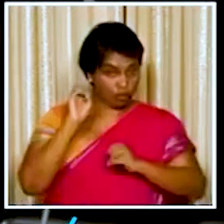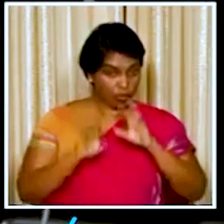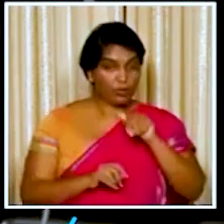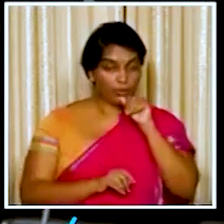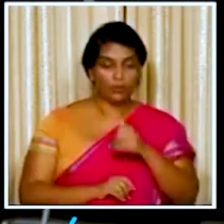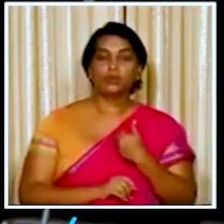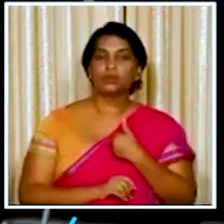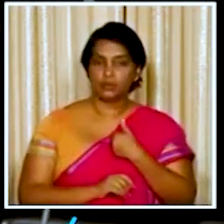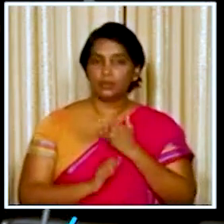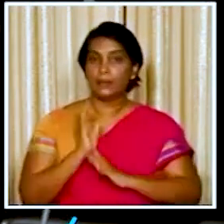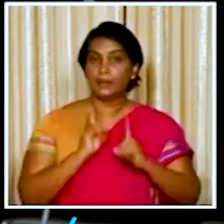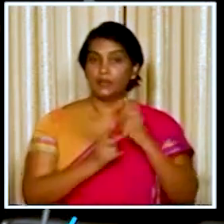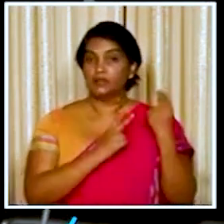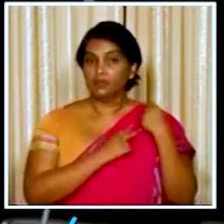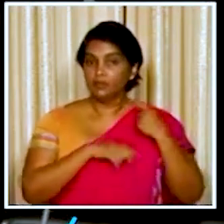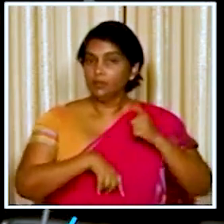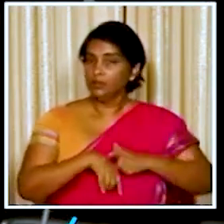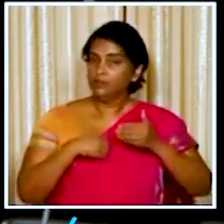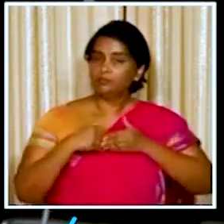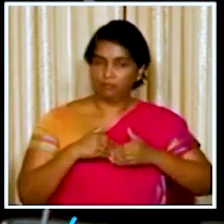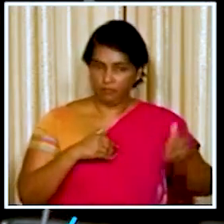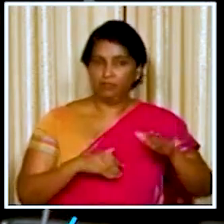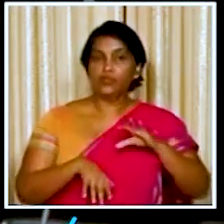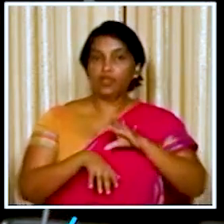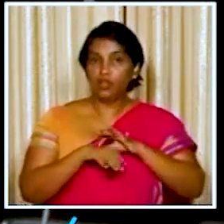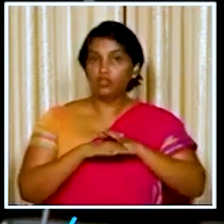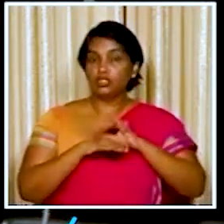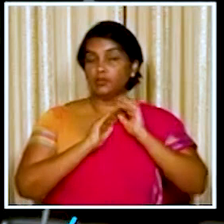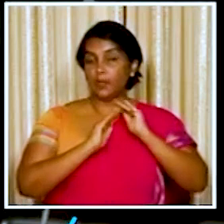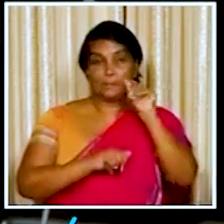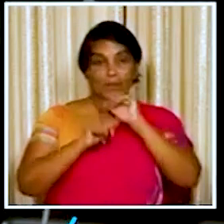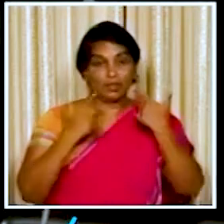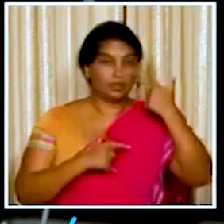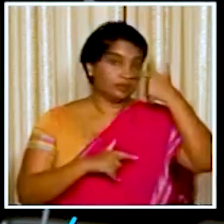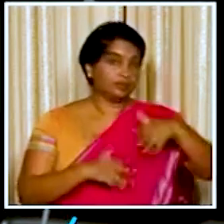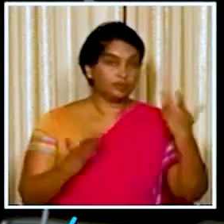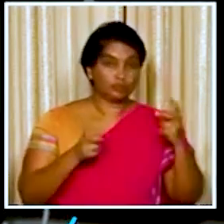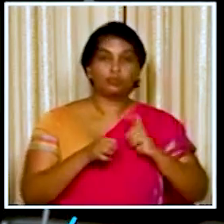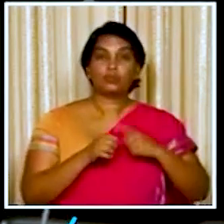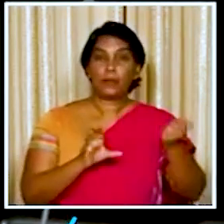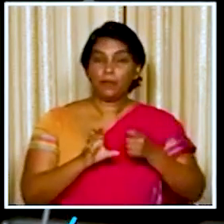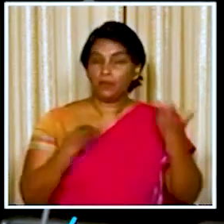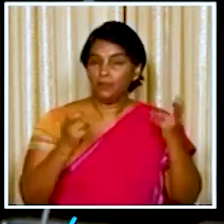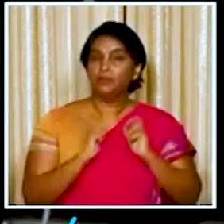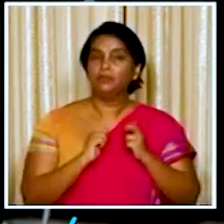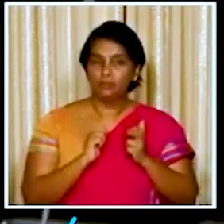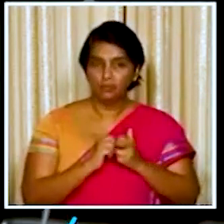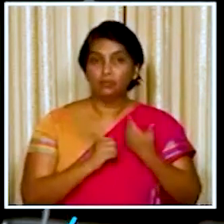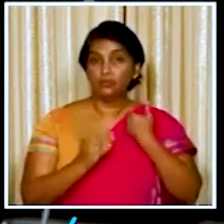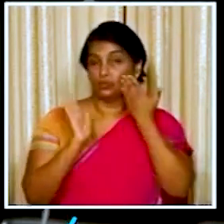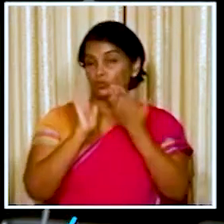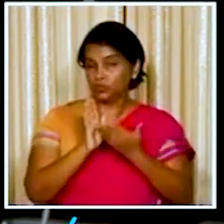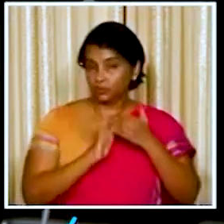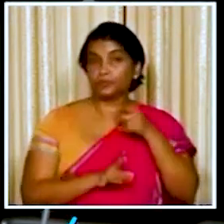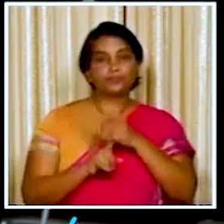අපි මේ අමාත්‍යංශයේ බාරගත්තු වෙලාවේ ඉඳලම රෝහල්වල බෙහෙත් නැති ප්‍රශ්නේ, ඉන්ධන නැති ප්‍රශ්නේ, කිරිපිරි නැති ප්‍රශ්නේ හොවා දක්වලා